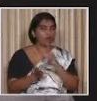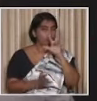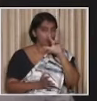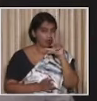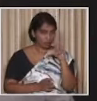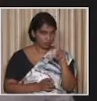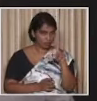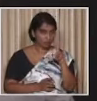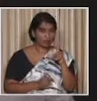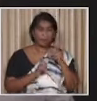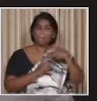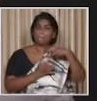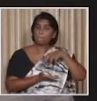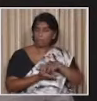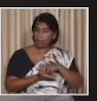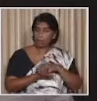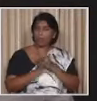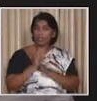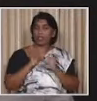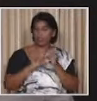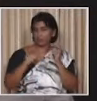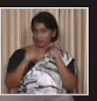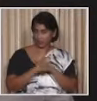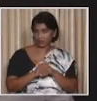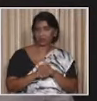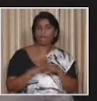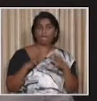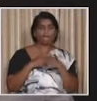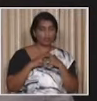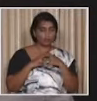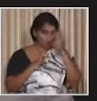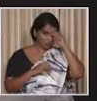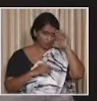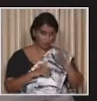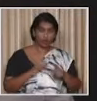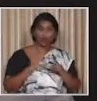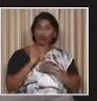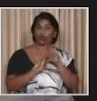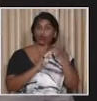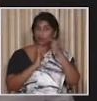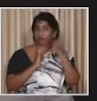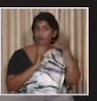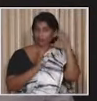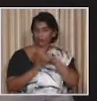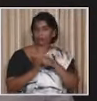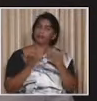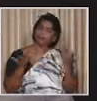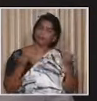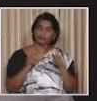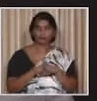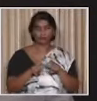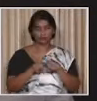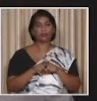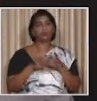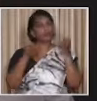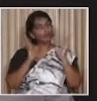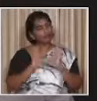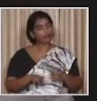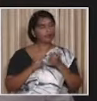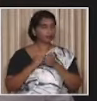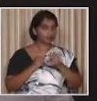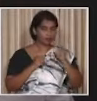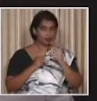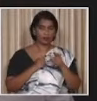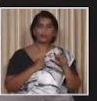87 පළාත් සභාවට මහ ඇමතිවරු ආවා වර්ධරාජා පෙරමාල් මහත්මයා උතුරෙන් ආවා කොහොම හරි කමක් නැහැ අවසානයේ සිද්ධ